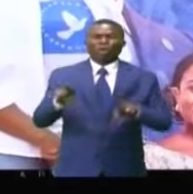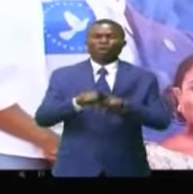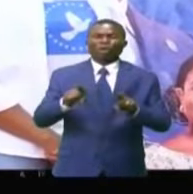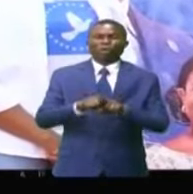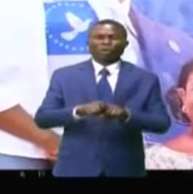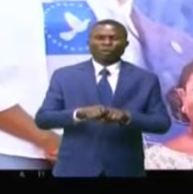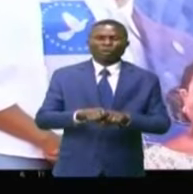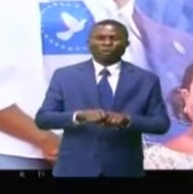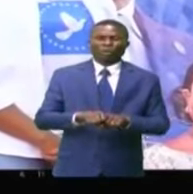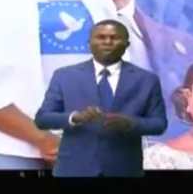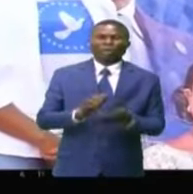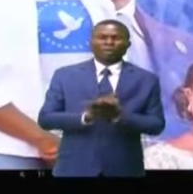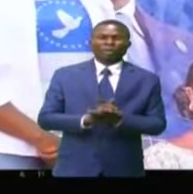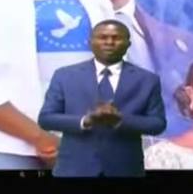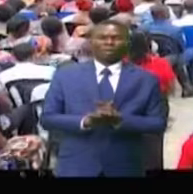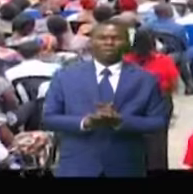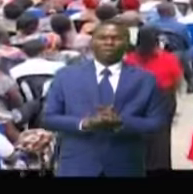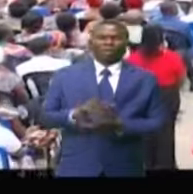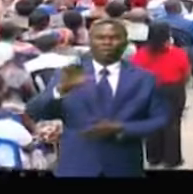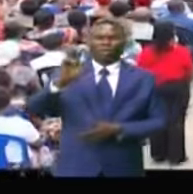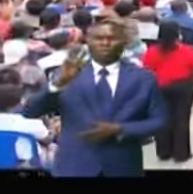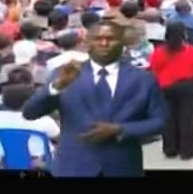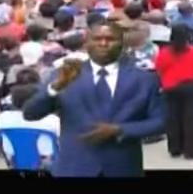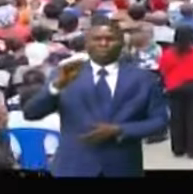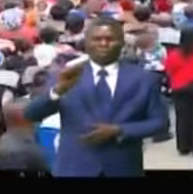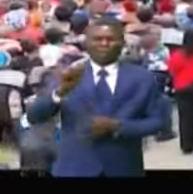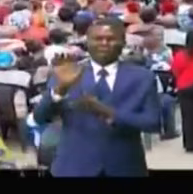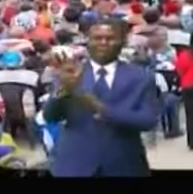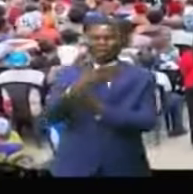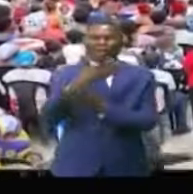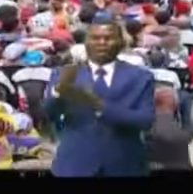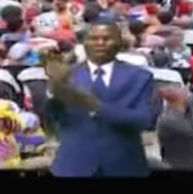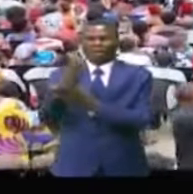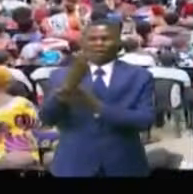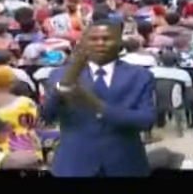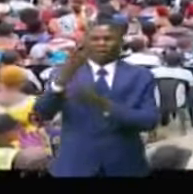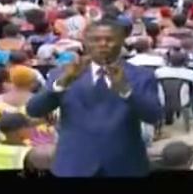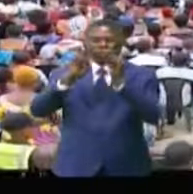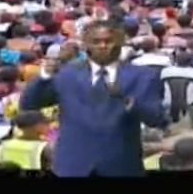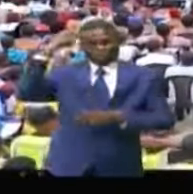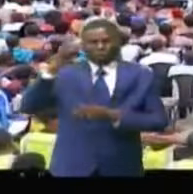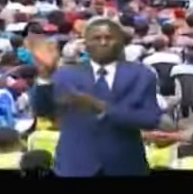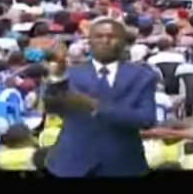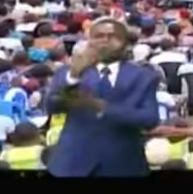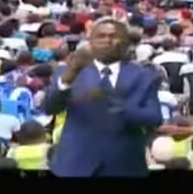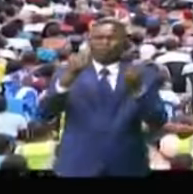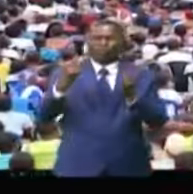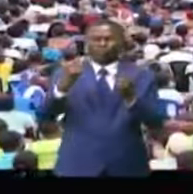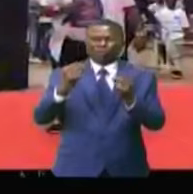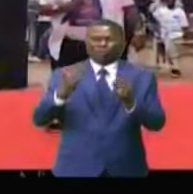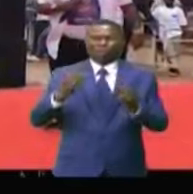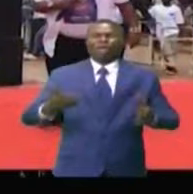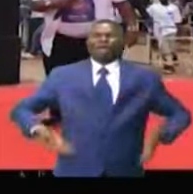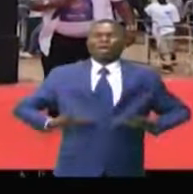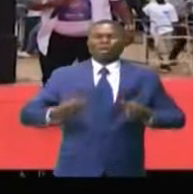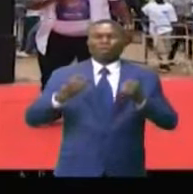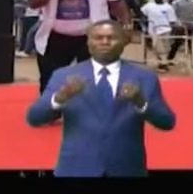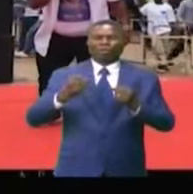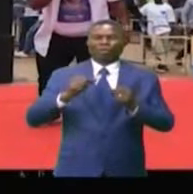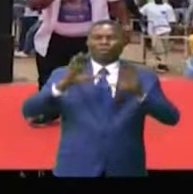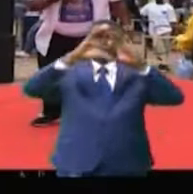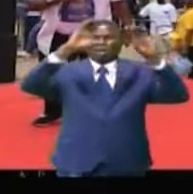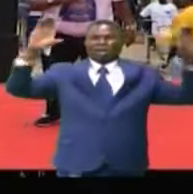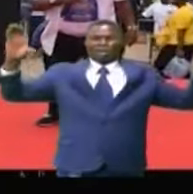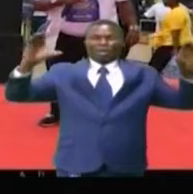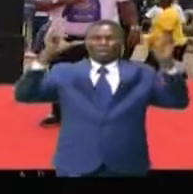de l'honorable Cheikh Malondji Suena. Les drapeaux de ces 3 plateformes ont flotté au stadium et sur les grandes affiches, les effigies du